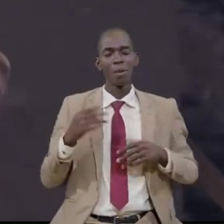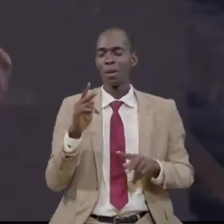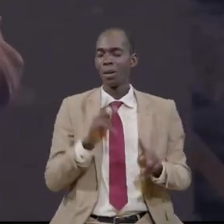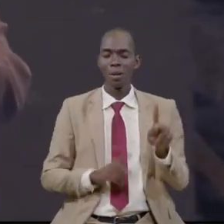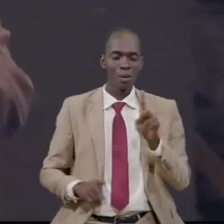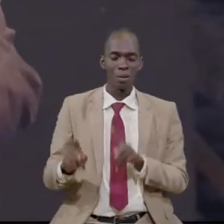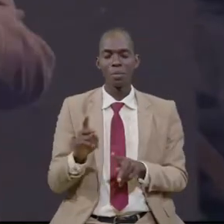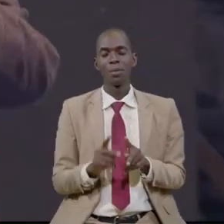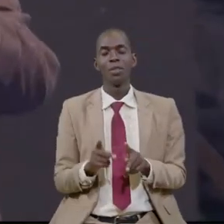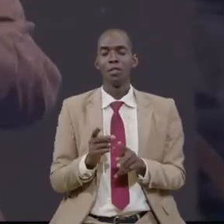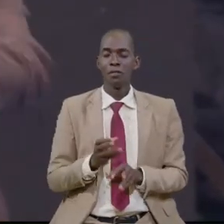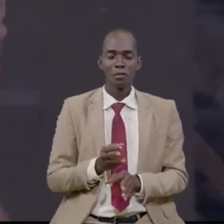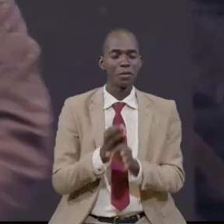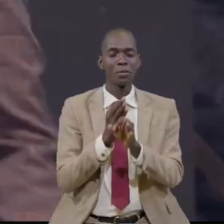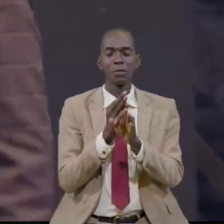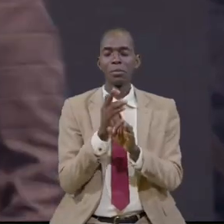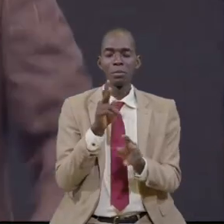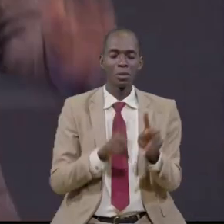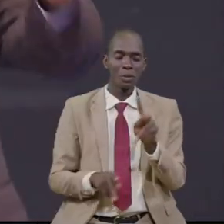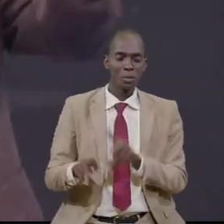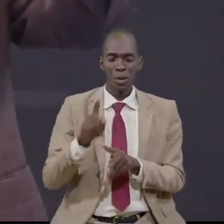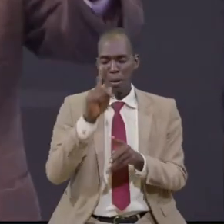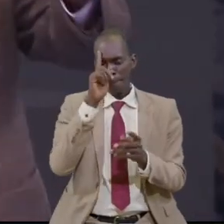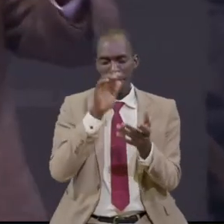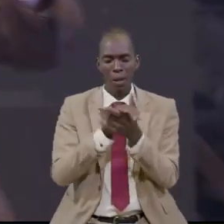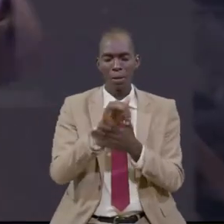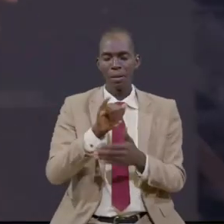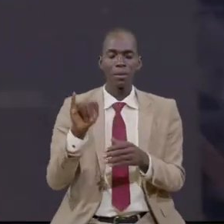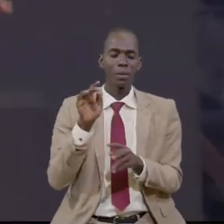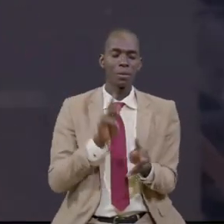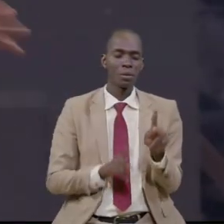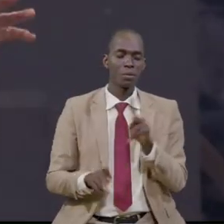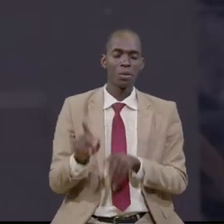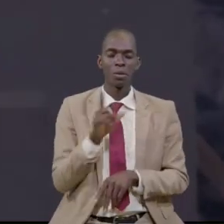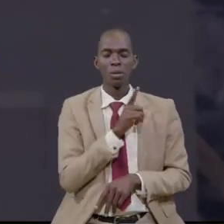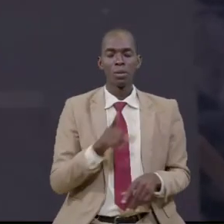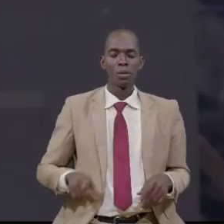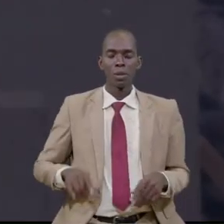ravi, le peuple fidèle, le peuple qui croit. Je prie, Seigneur,